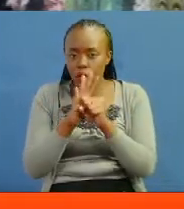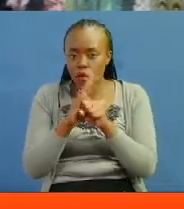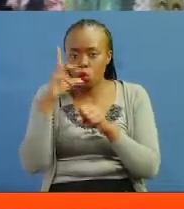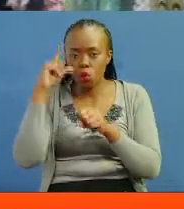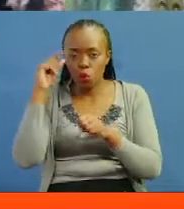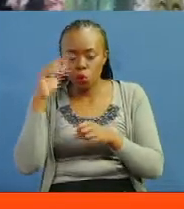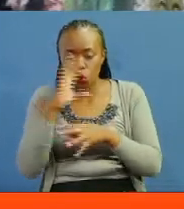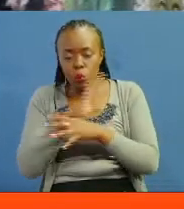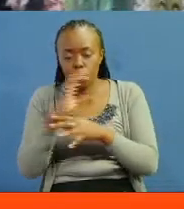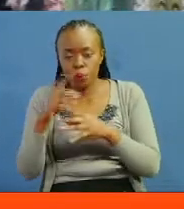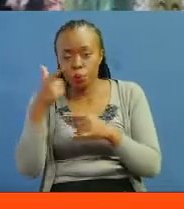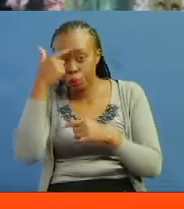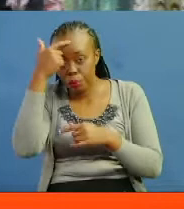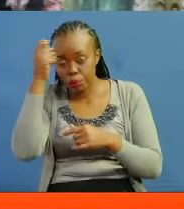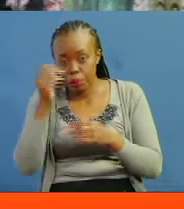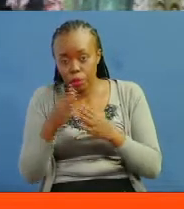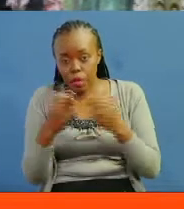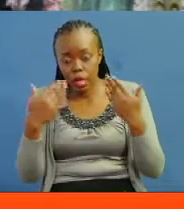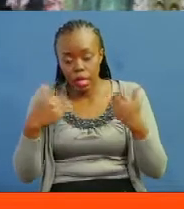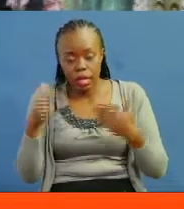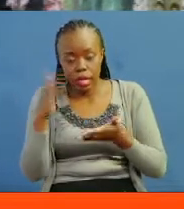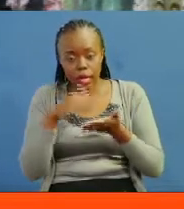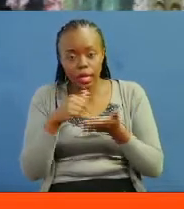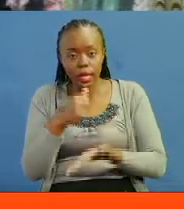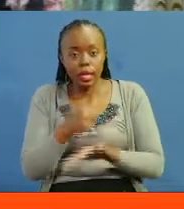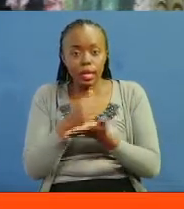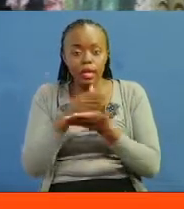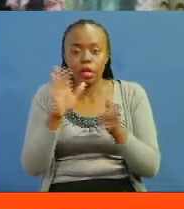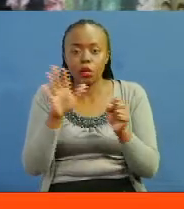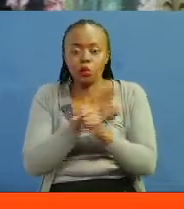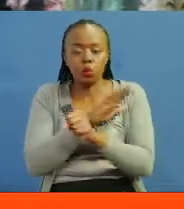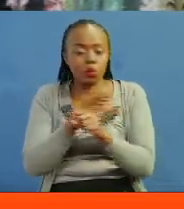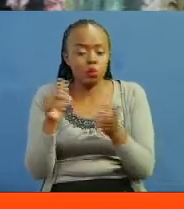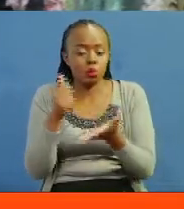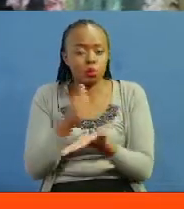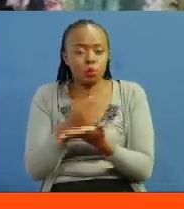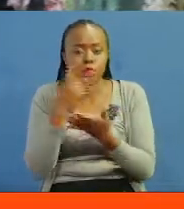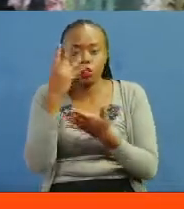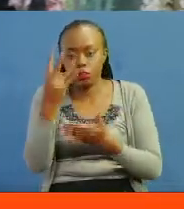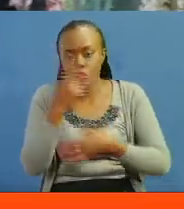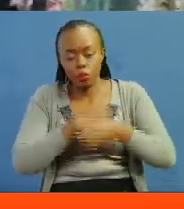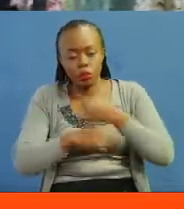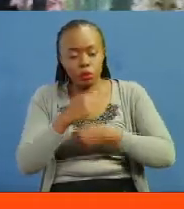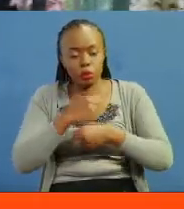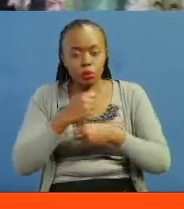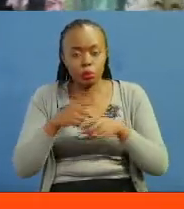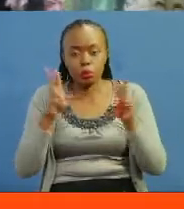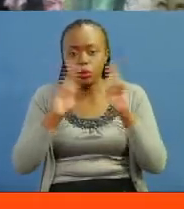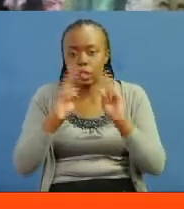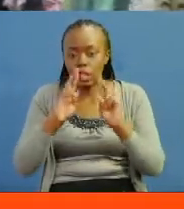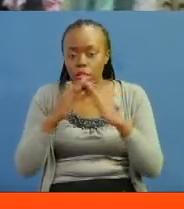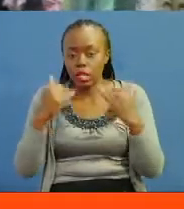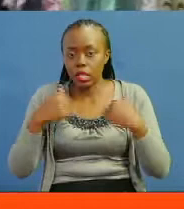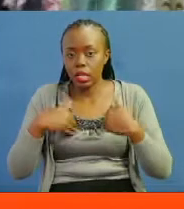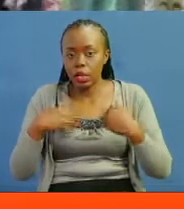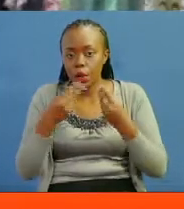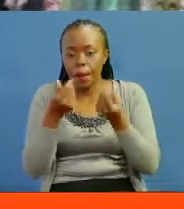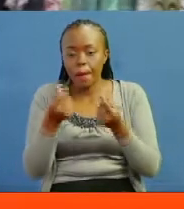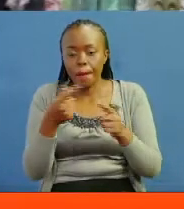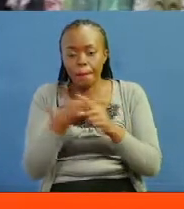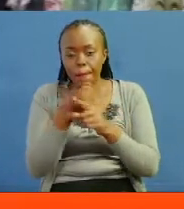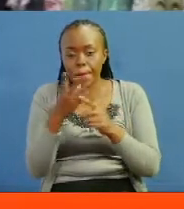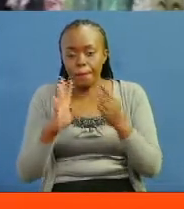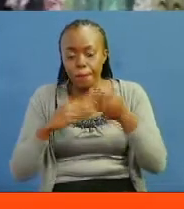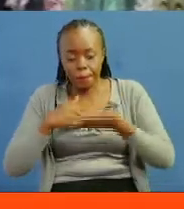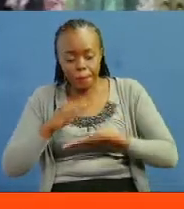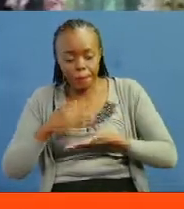sababu wamemchukua Kwekwe full scholarship ya 4 years. Tayari wamemwachia pesa ya shopping